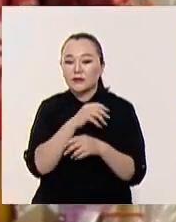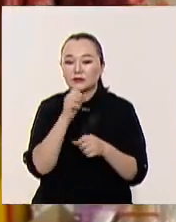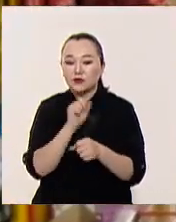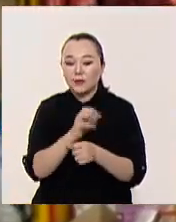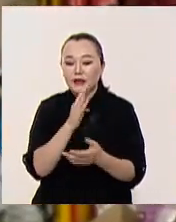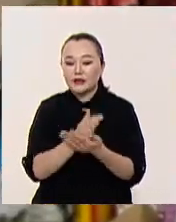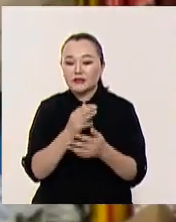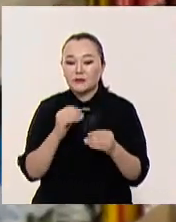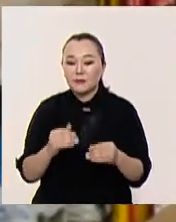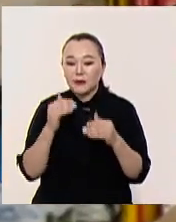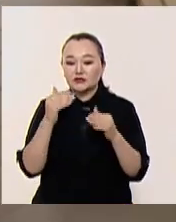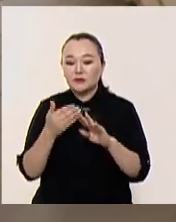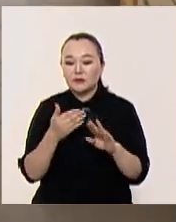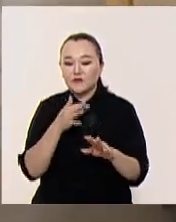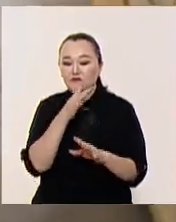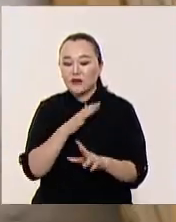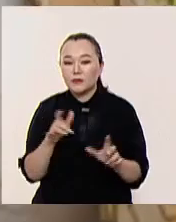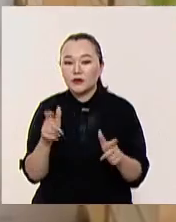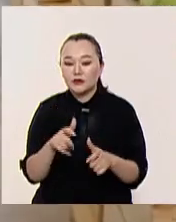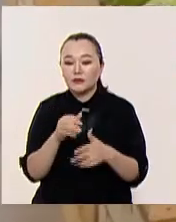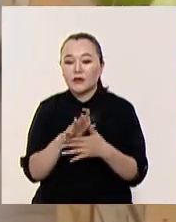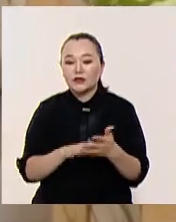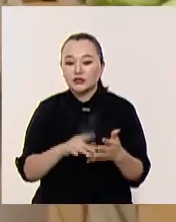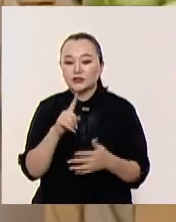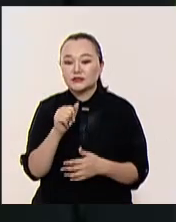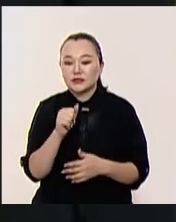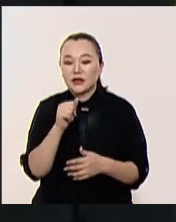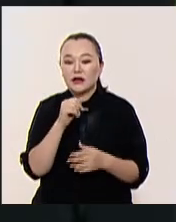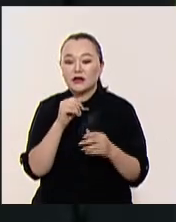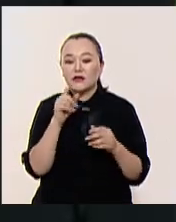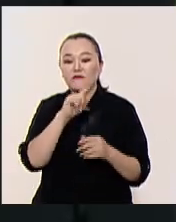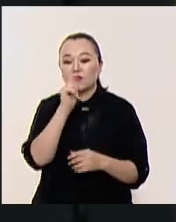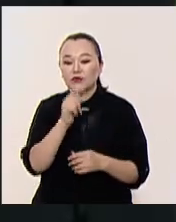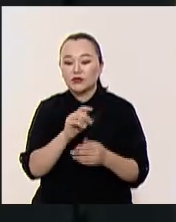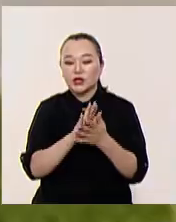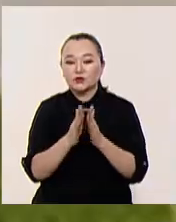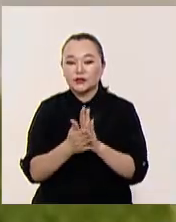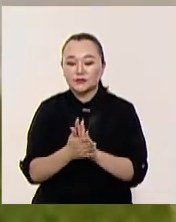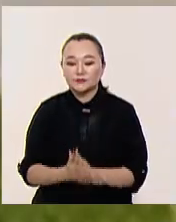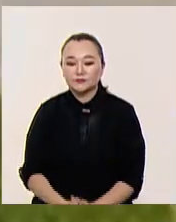цен началось в период пандемии. Сейчас продолжается из-за геополитической